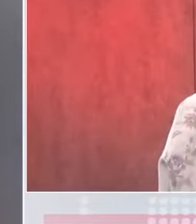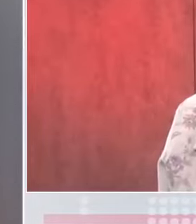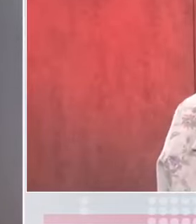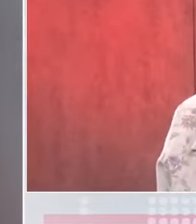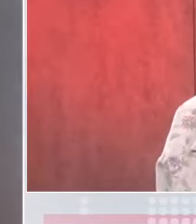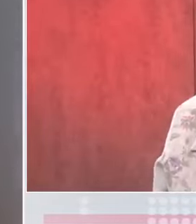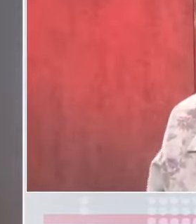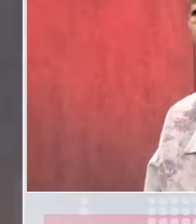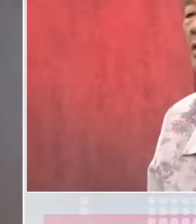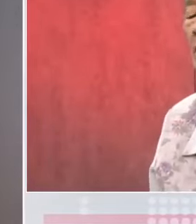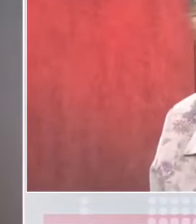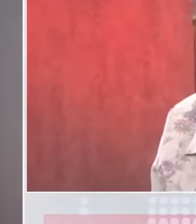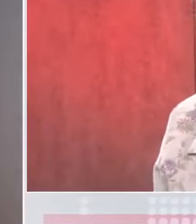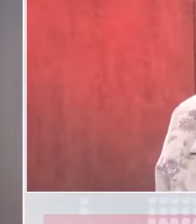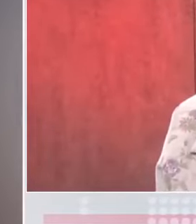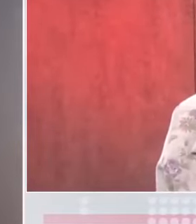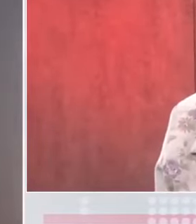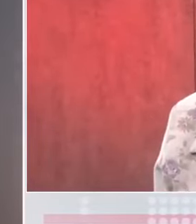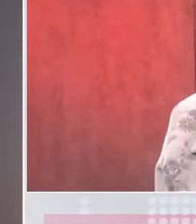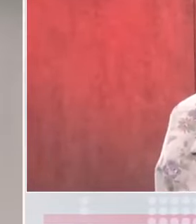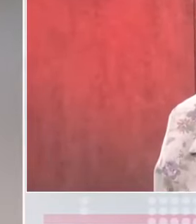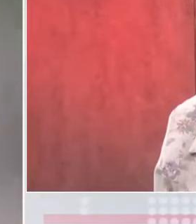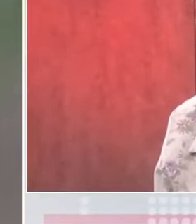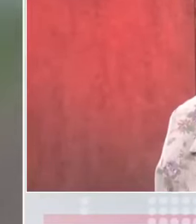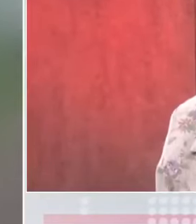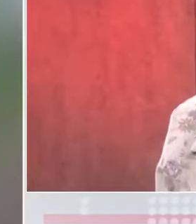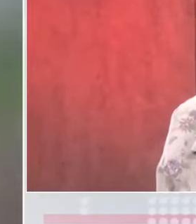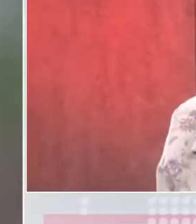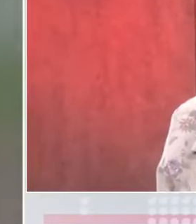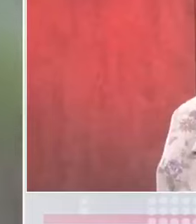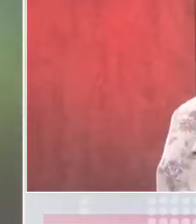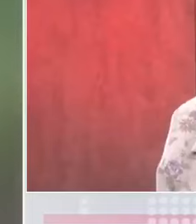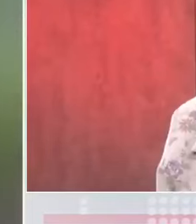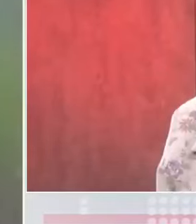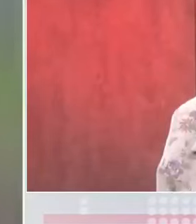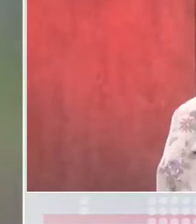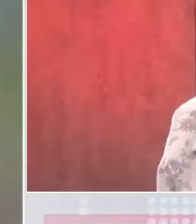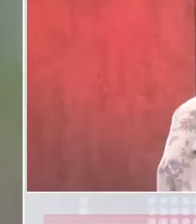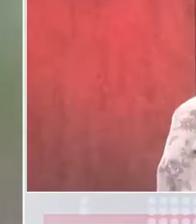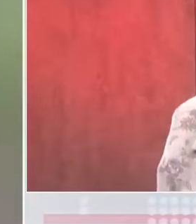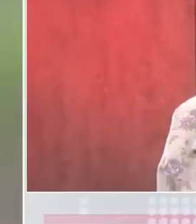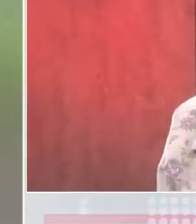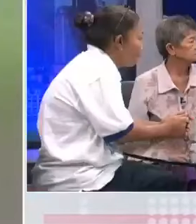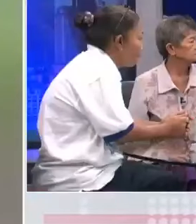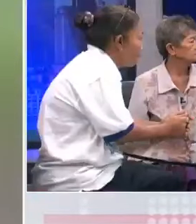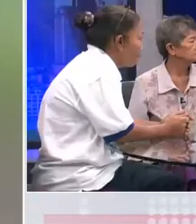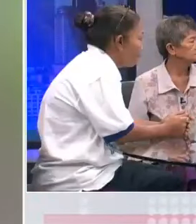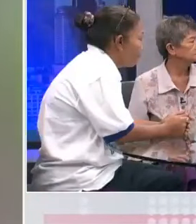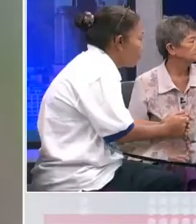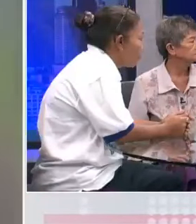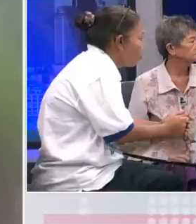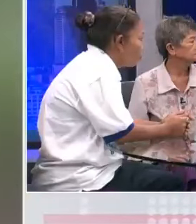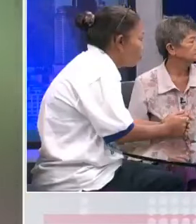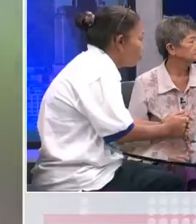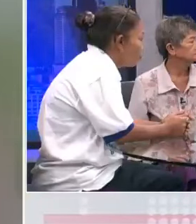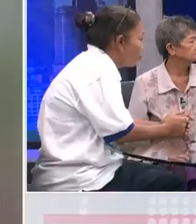ของข่อยแล้วเขาว่าเออความบักท้องไผ่ข่อยกับบ่นี้ดอกข่อยสิอยู่นี้แหละ เ ขาบอกเขา ค่ะแล้วเขาบอกไหมว่า